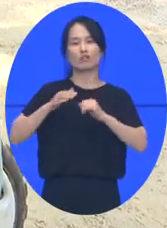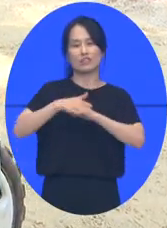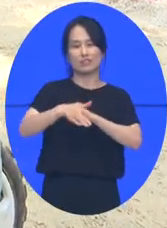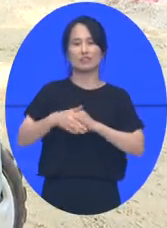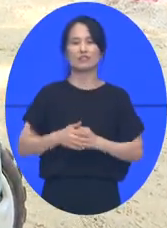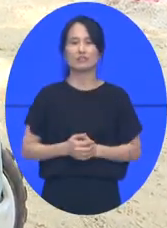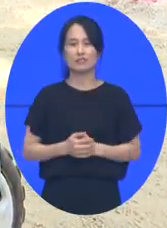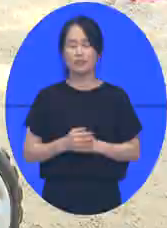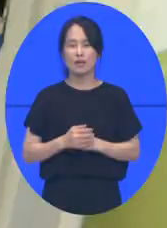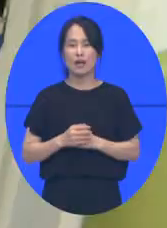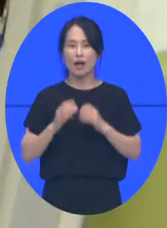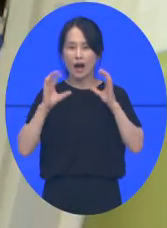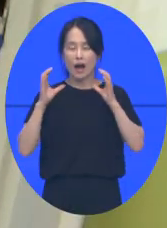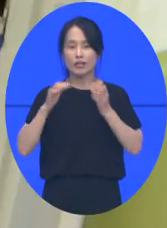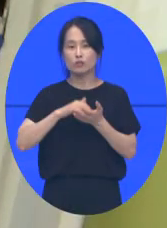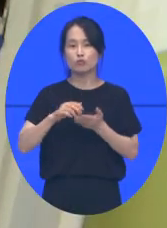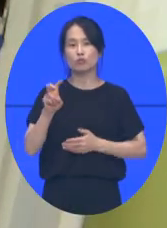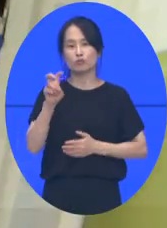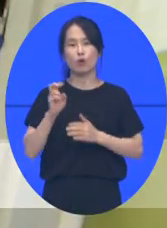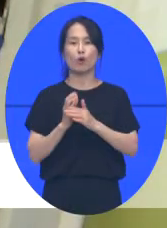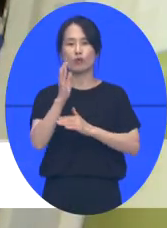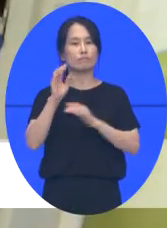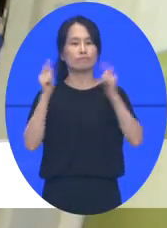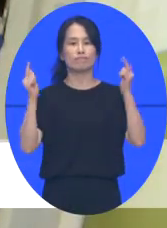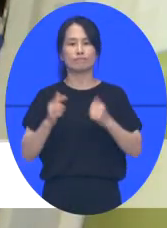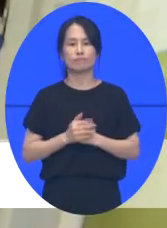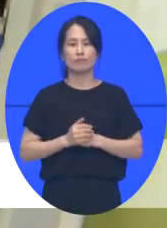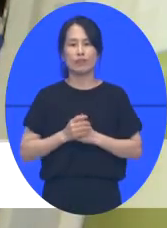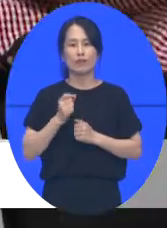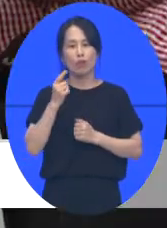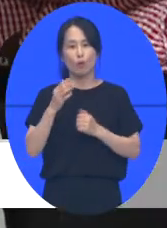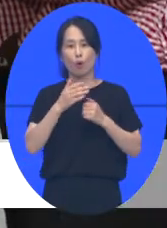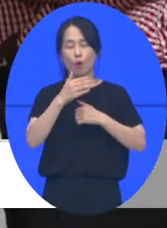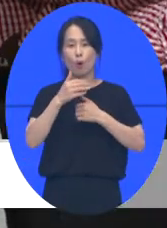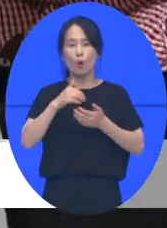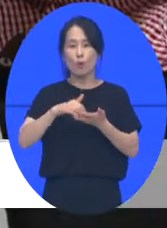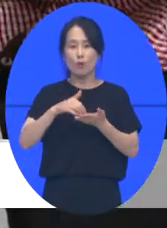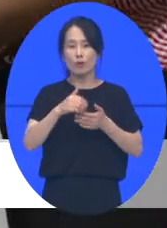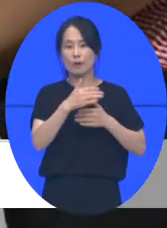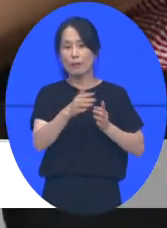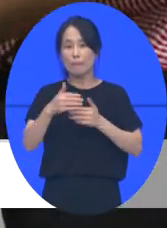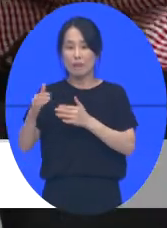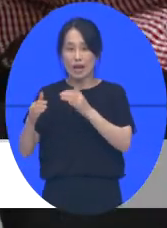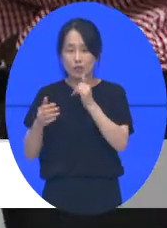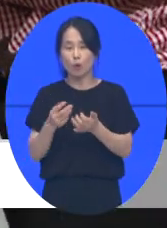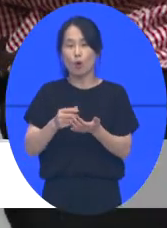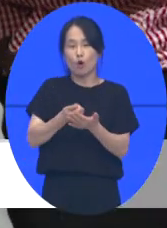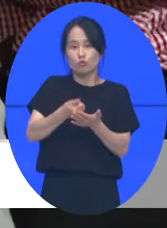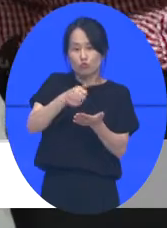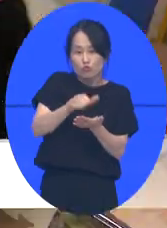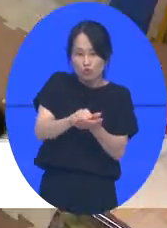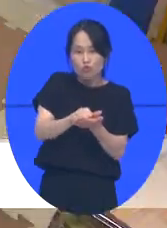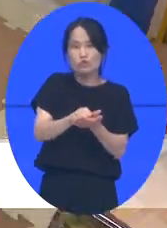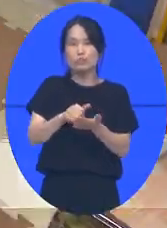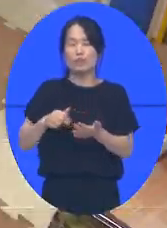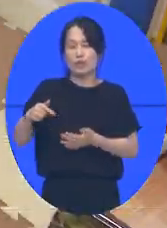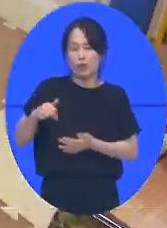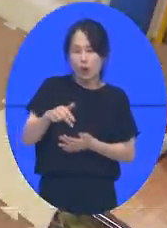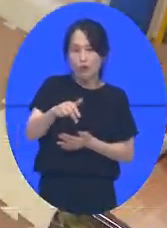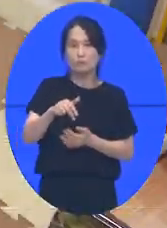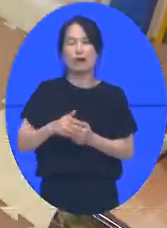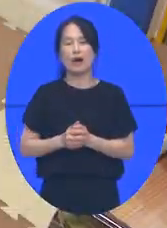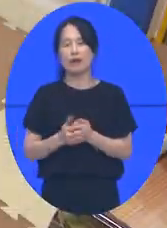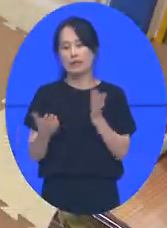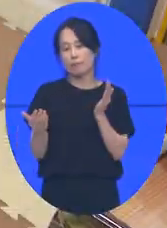때문에 영아 수가 20명을 넘지 않습니다. 생후 개월수별로 반을 나눠 뒤집기나 배밀이, 걸음마하는 시기에 따라